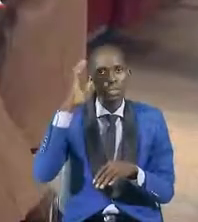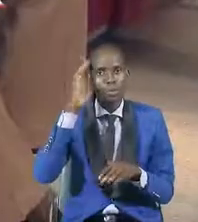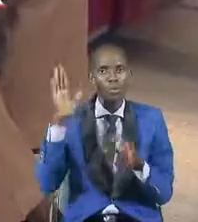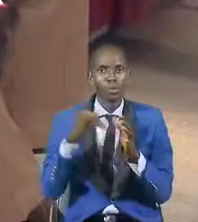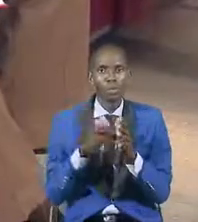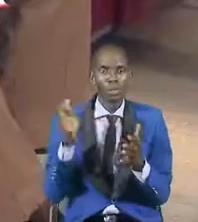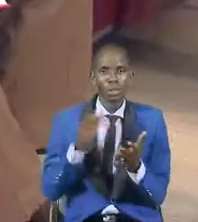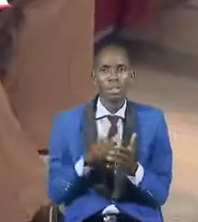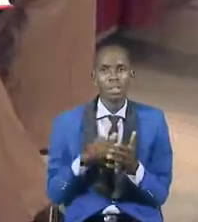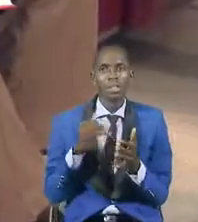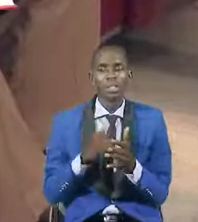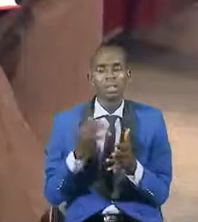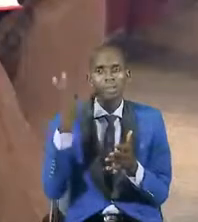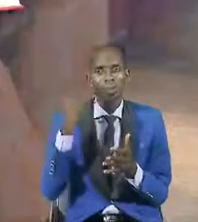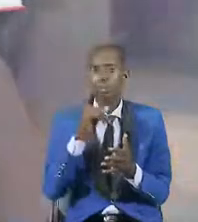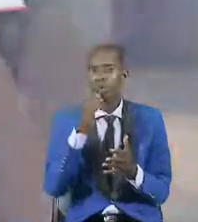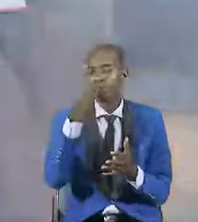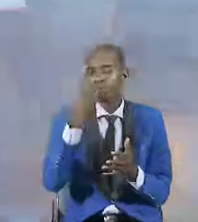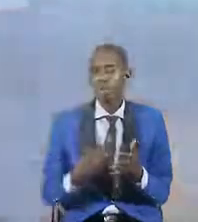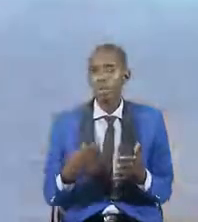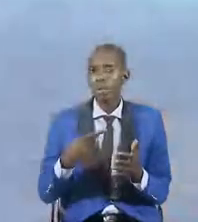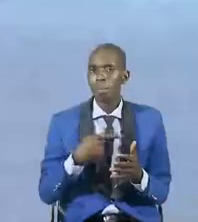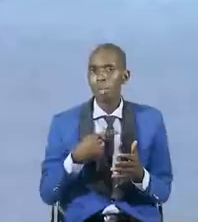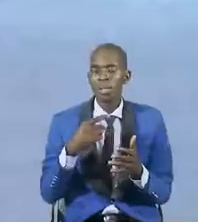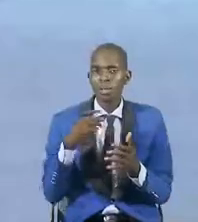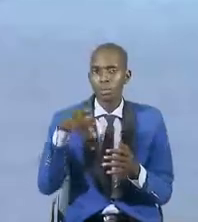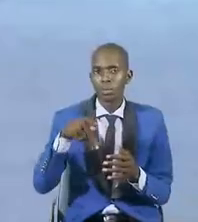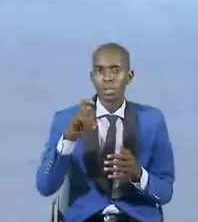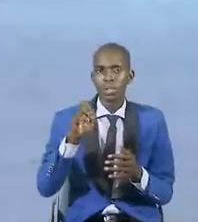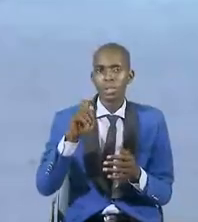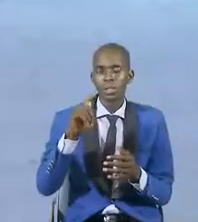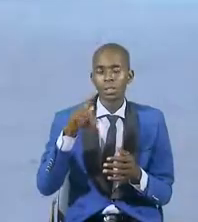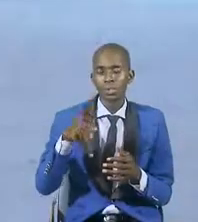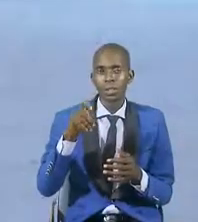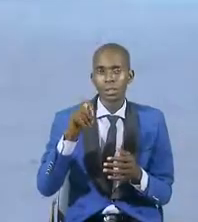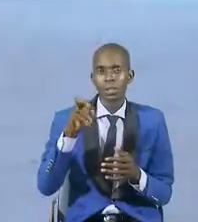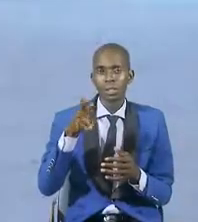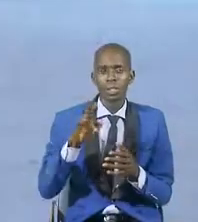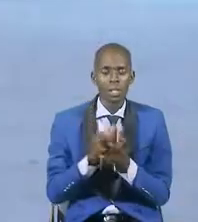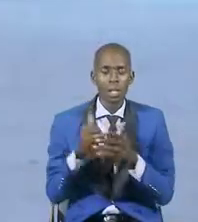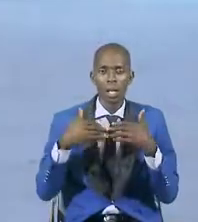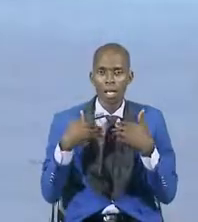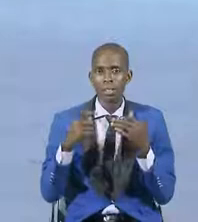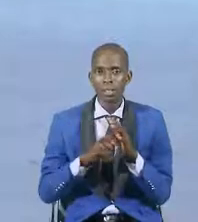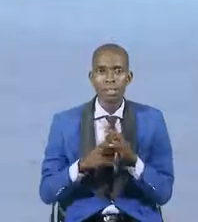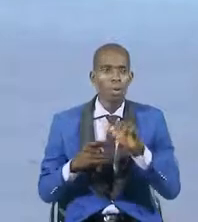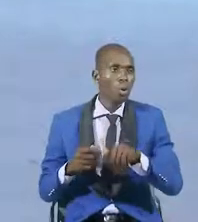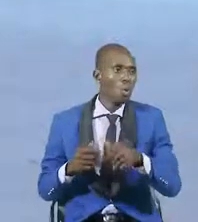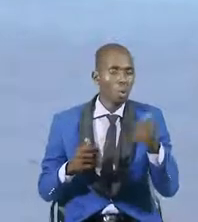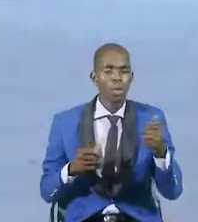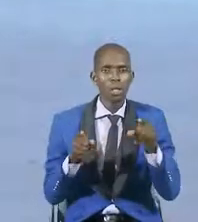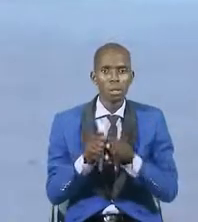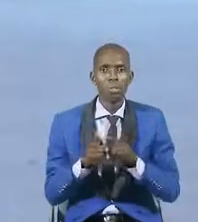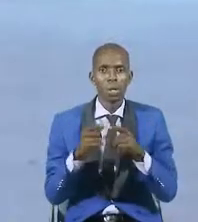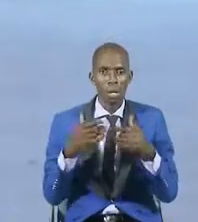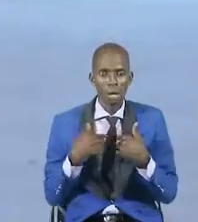passé, il le fera aujourd'hui. Ce n'était pas Pierre seul qui avait le don, tous avaient le don, les autres